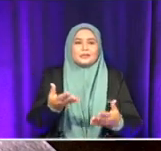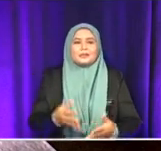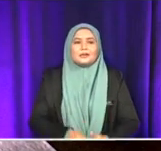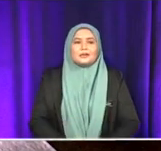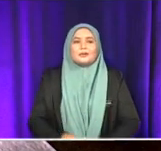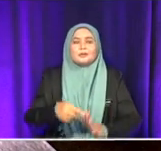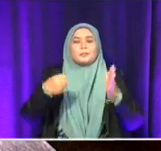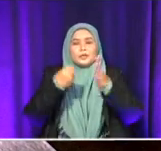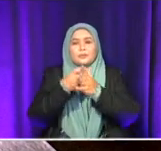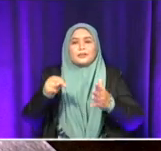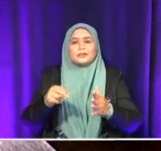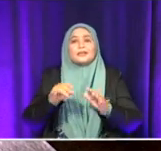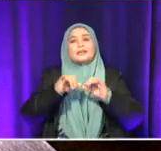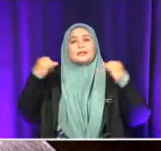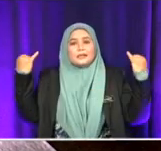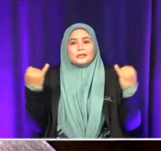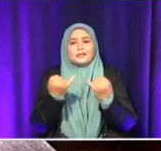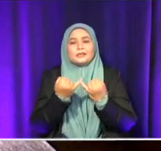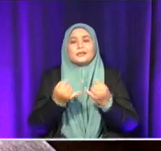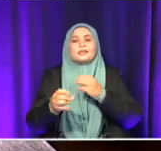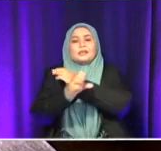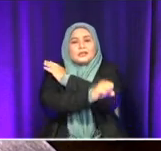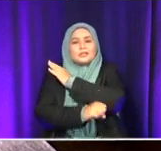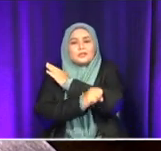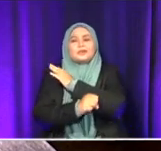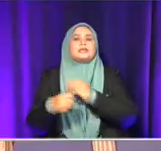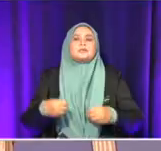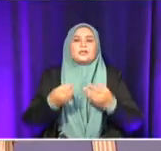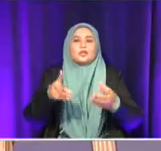kaum dan juga integrasi nasional kita bagi dia